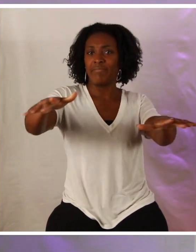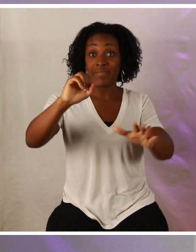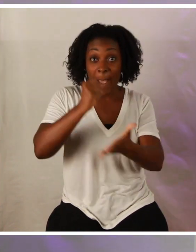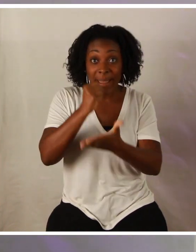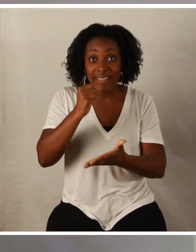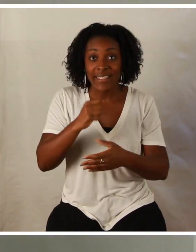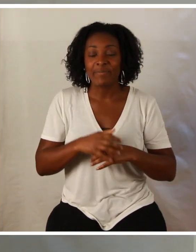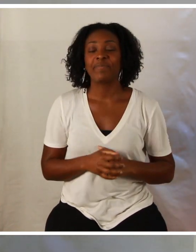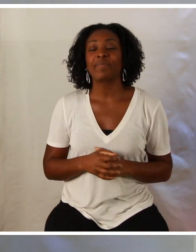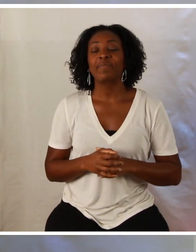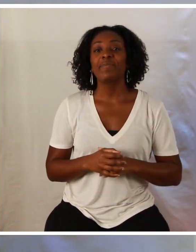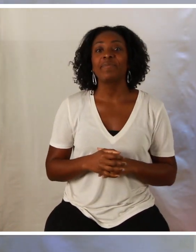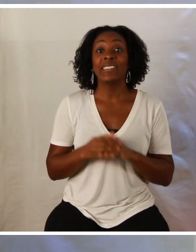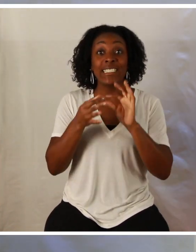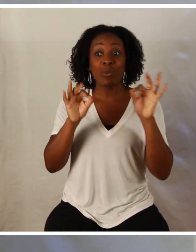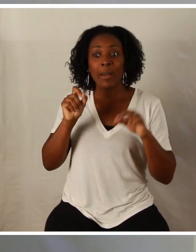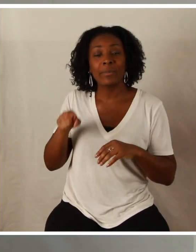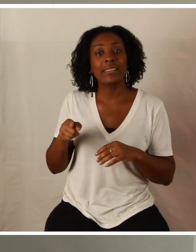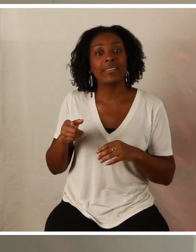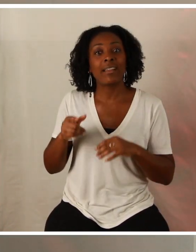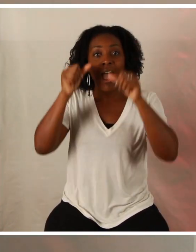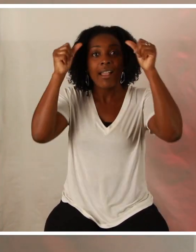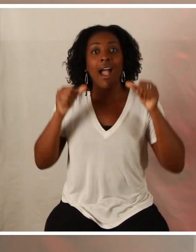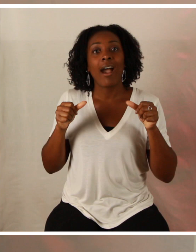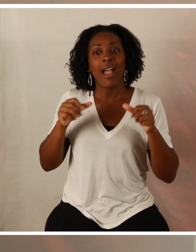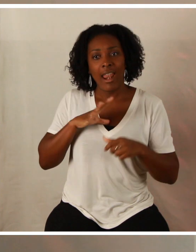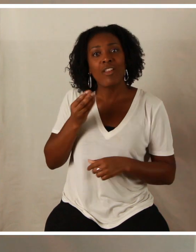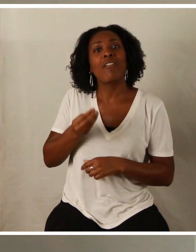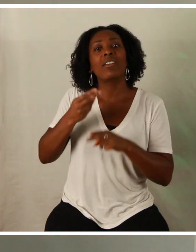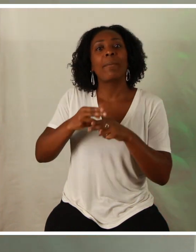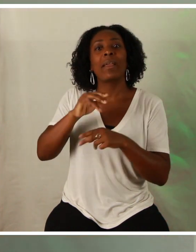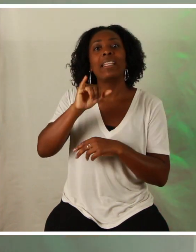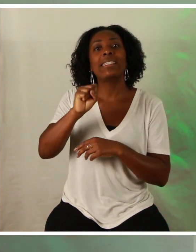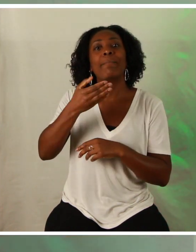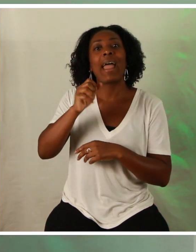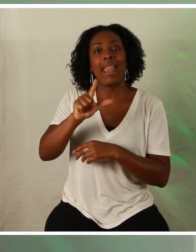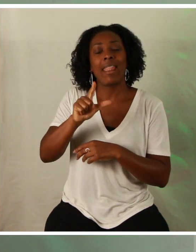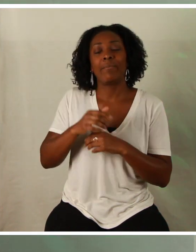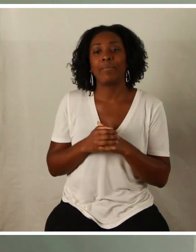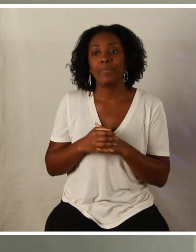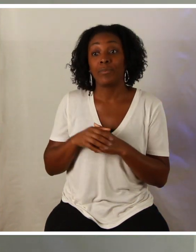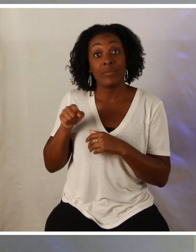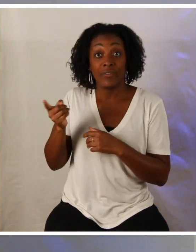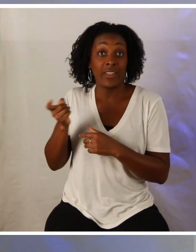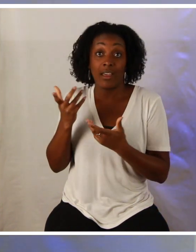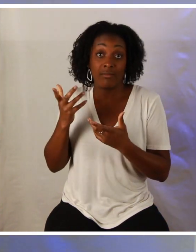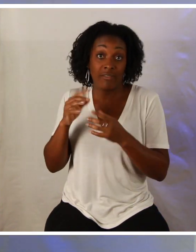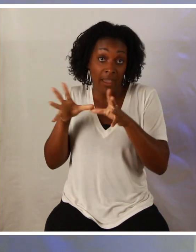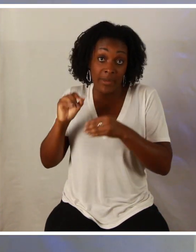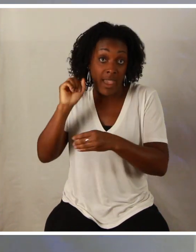On voit que dans cette histoire, Agar, cette maman, a un fils Ismaël. Bien sûr, ils sont de la maison